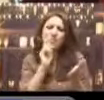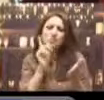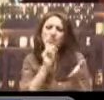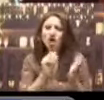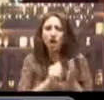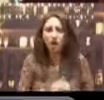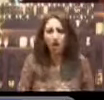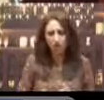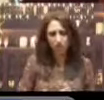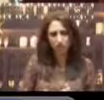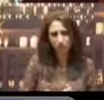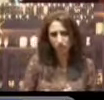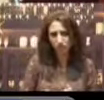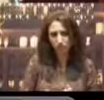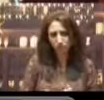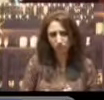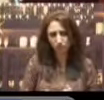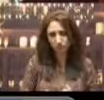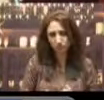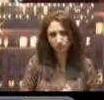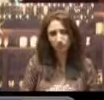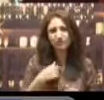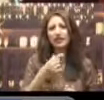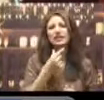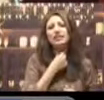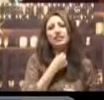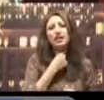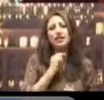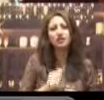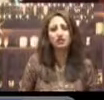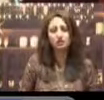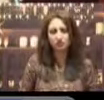بثوره وبحده وبتاع، بس كان ديت،